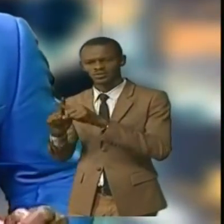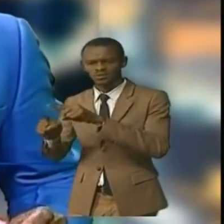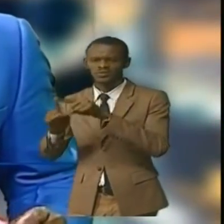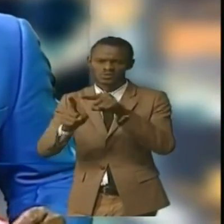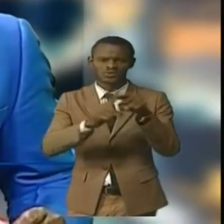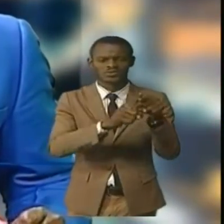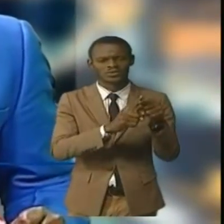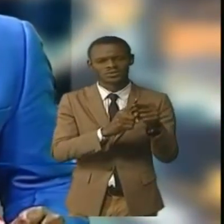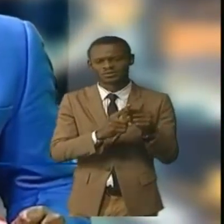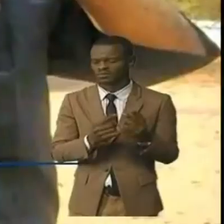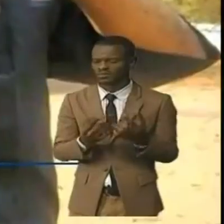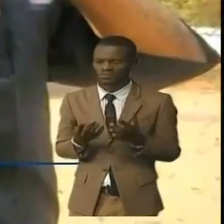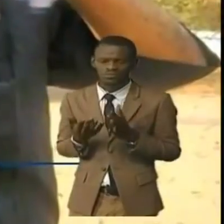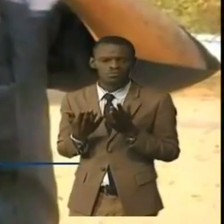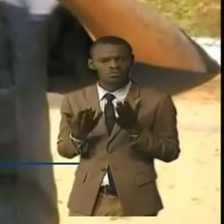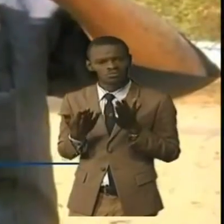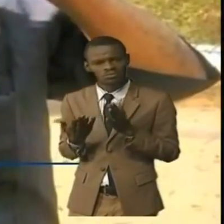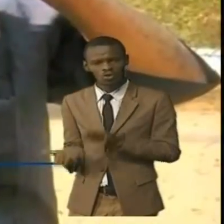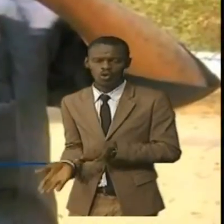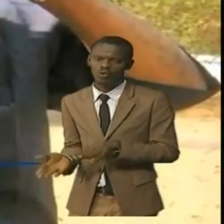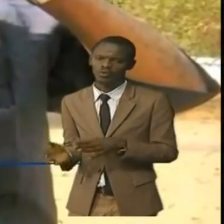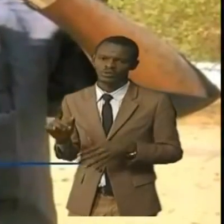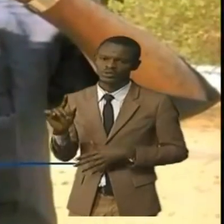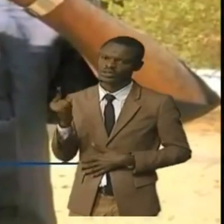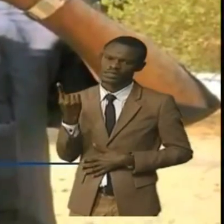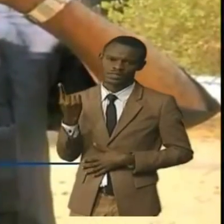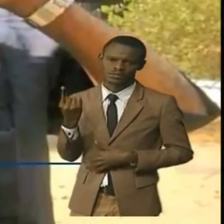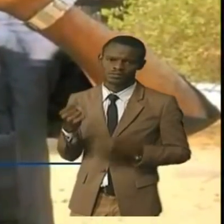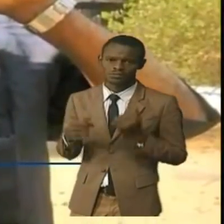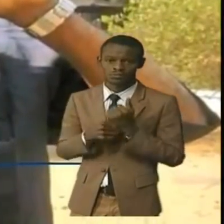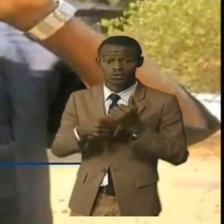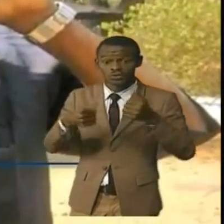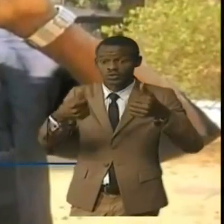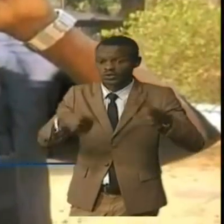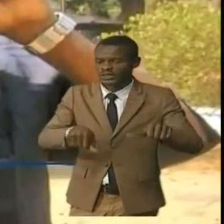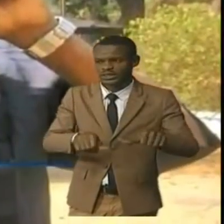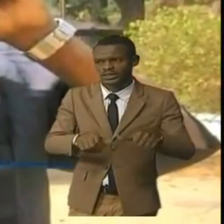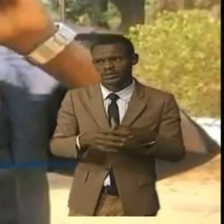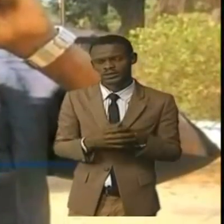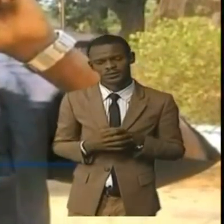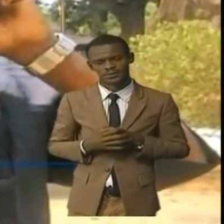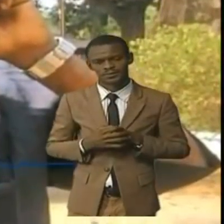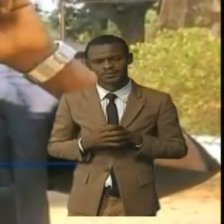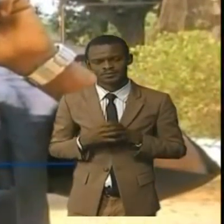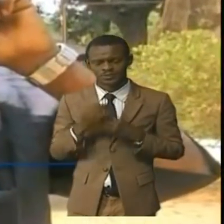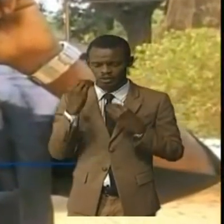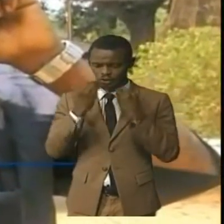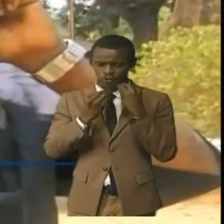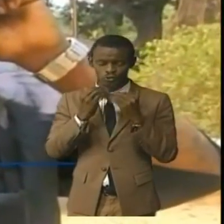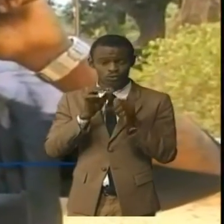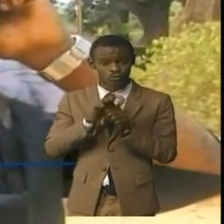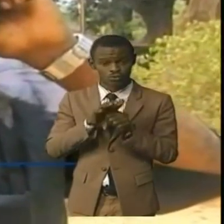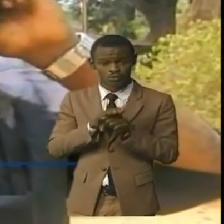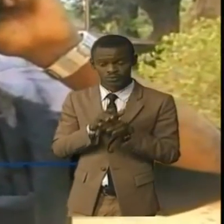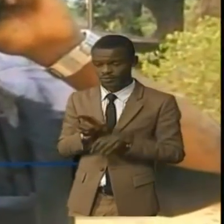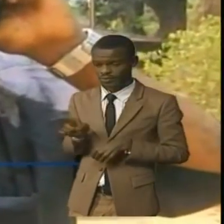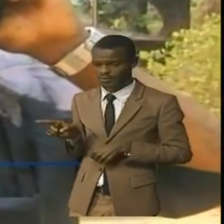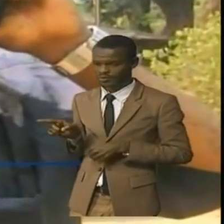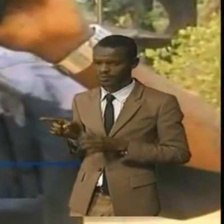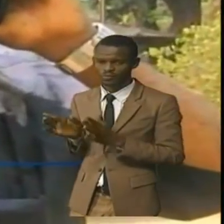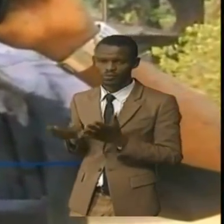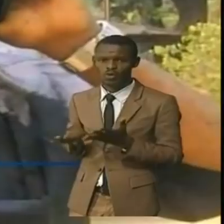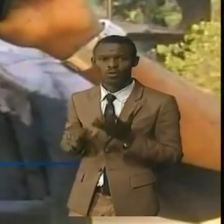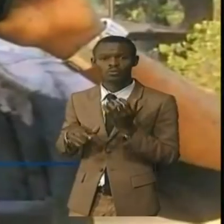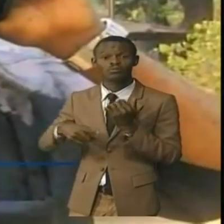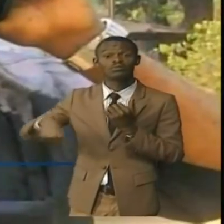plus pour une destination inconnue. Dans ces périlleux voyages sans retour, voyages que tout le monde déteste d'effectuer, tu